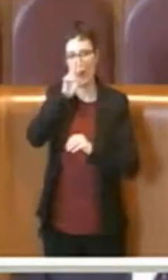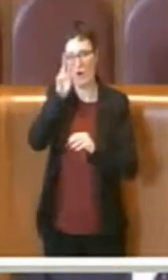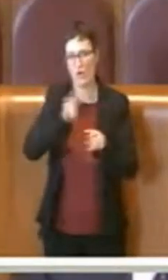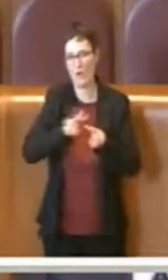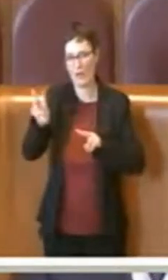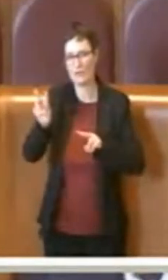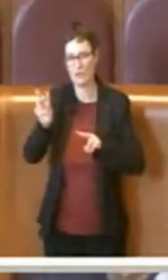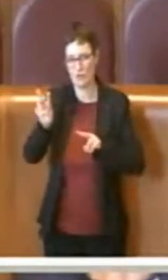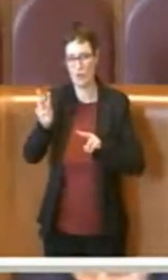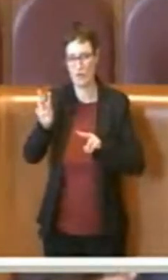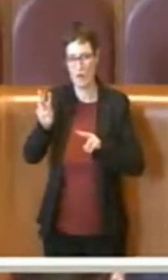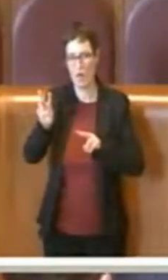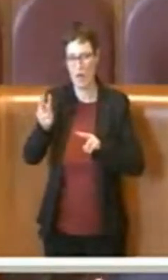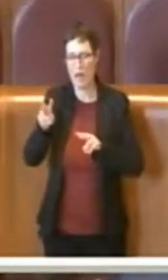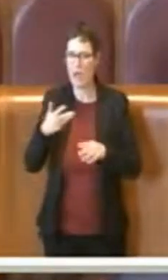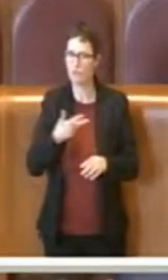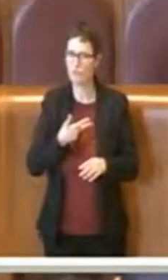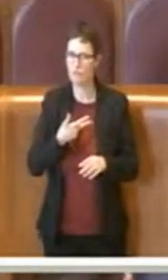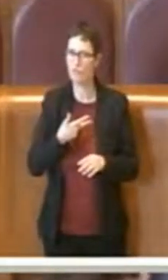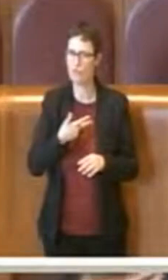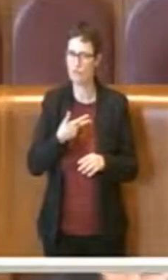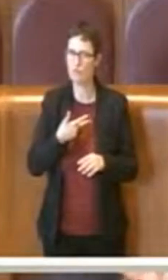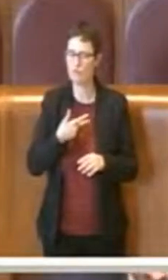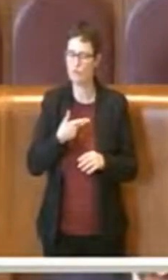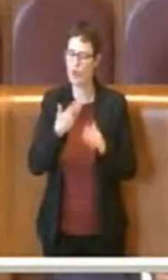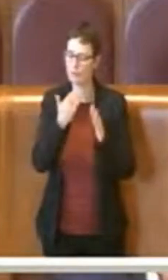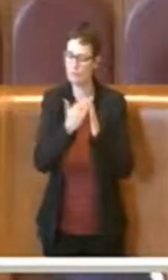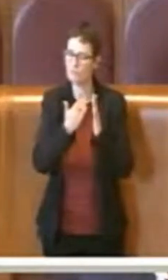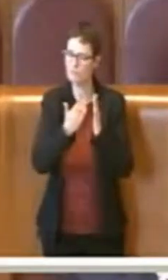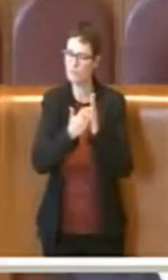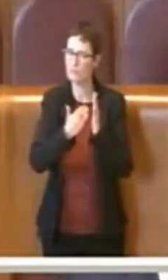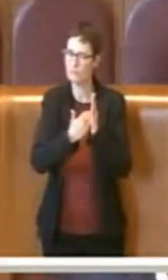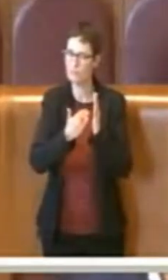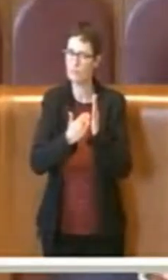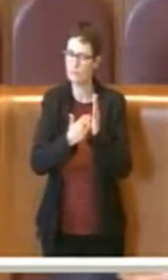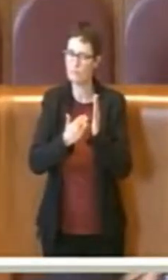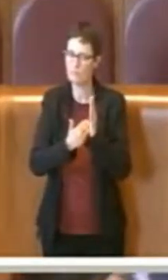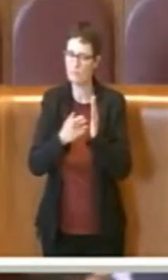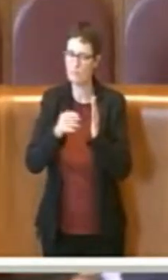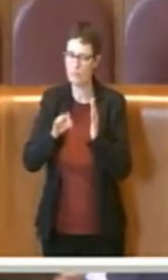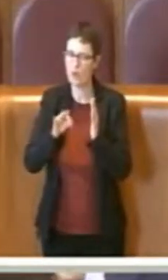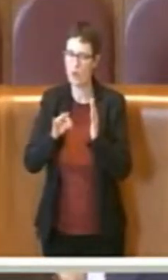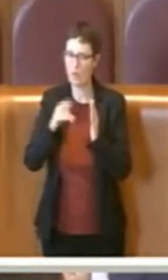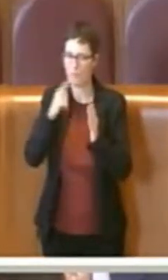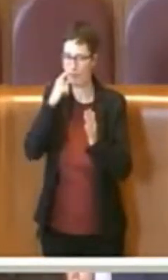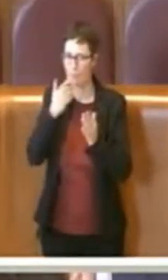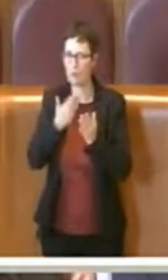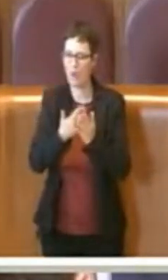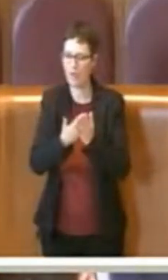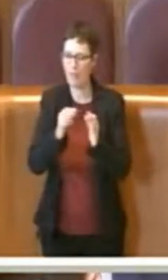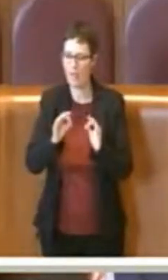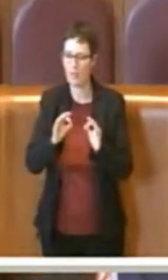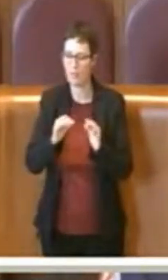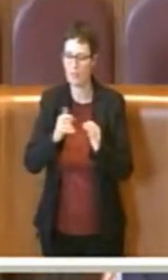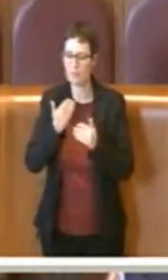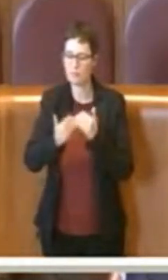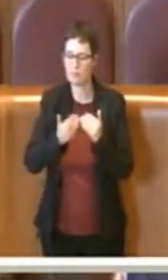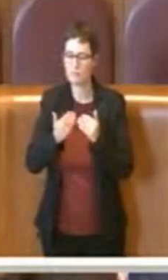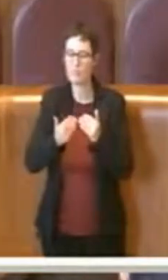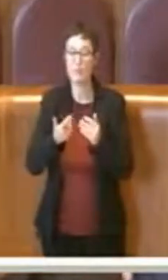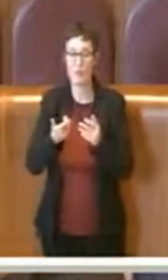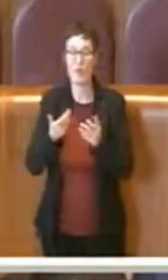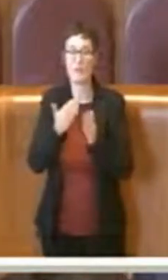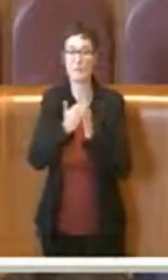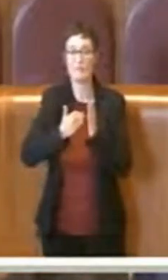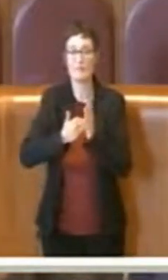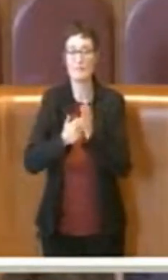con un piano molto importante che riguarda appunto il piano strategico nazionale per l'innovazione